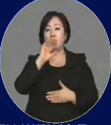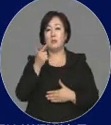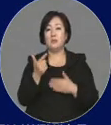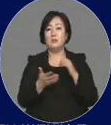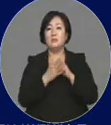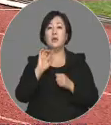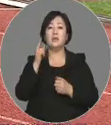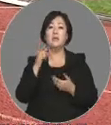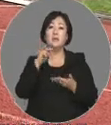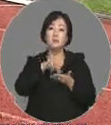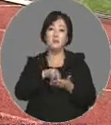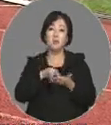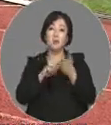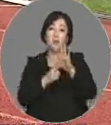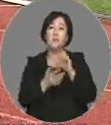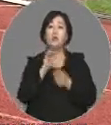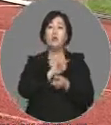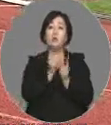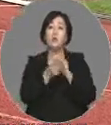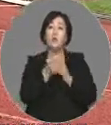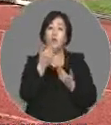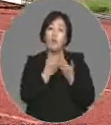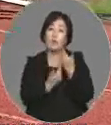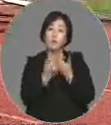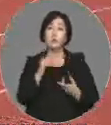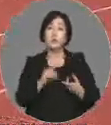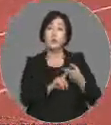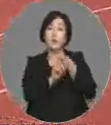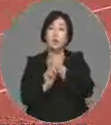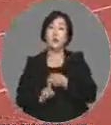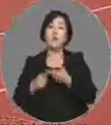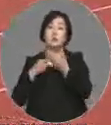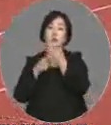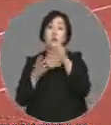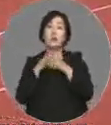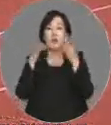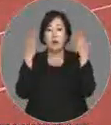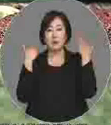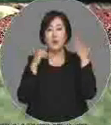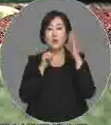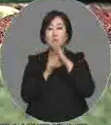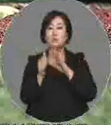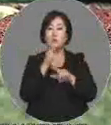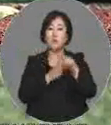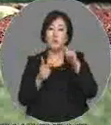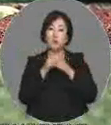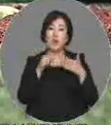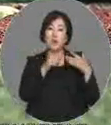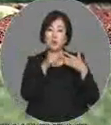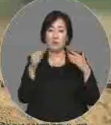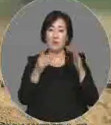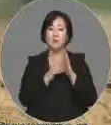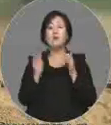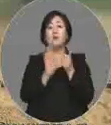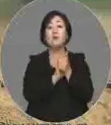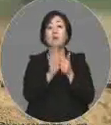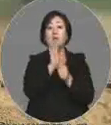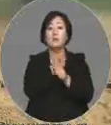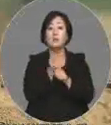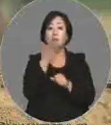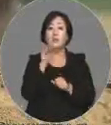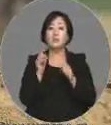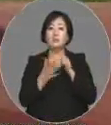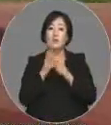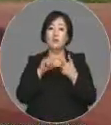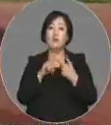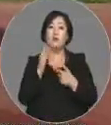아니었다고 밝혔습니다. 논란이 일자 연맹 측은 항의한 지도자들이 있는 학교의 선수를 추가로 선발하는 등 달래기에 나섰지만 이